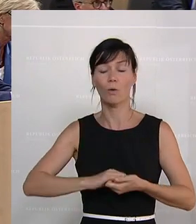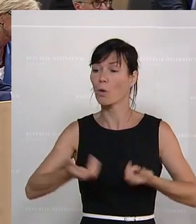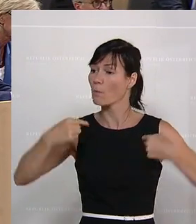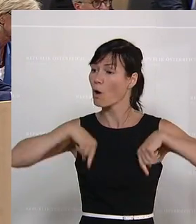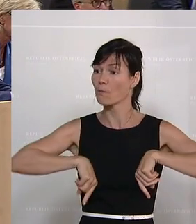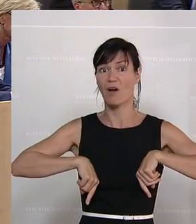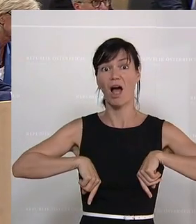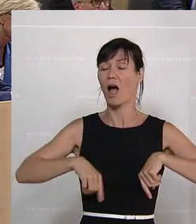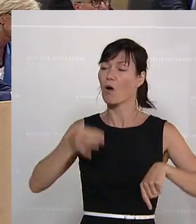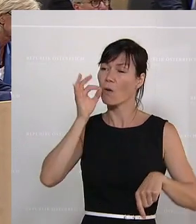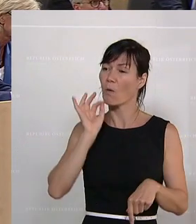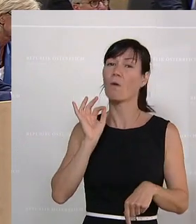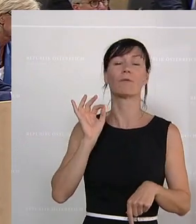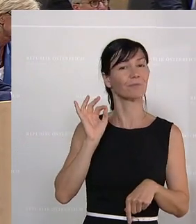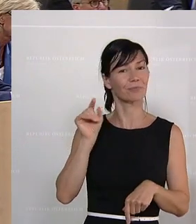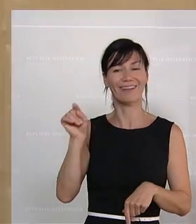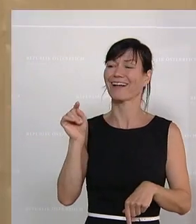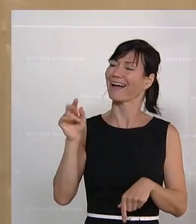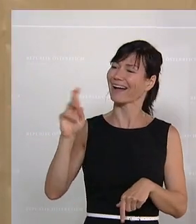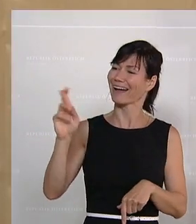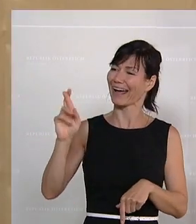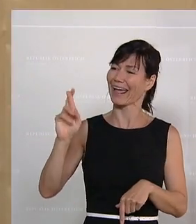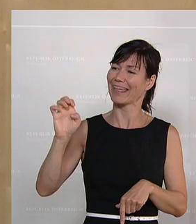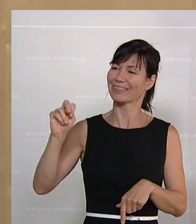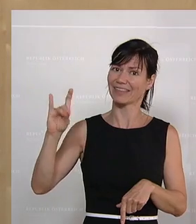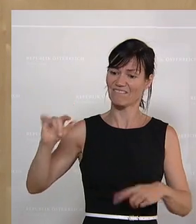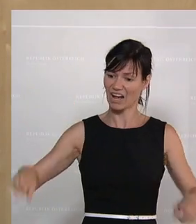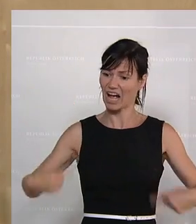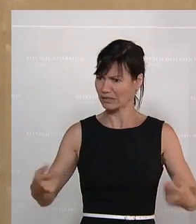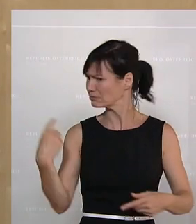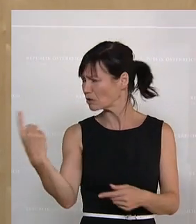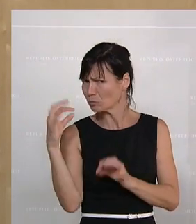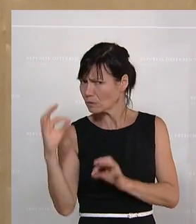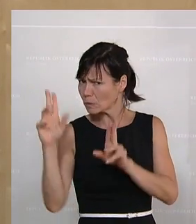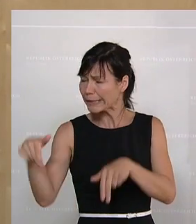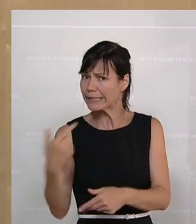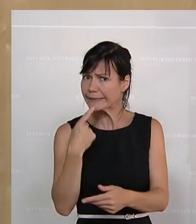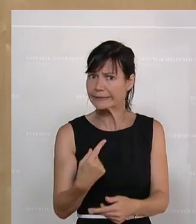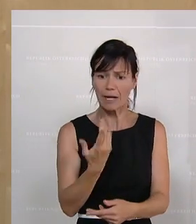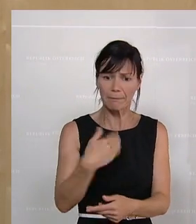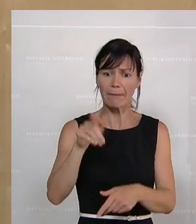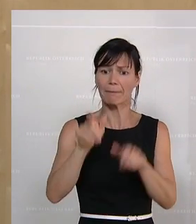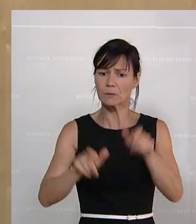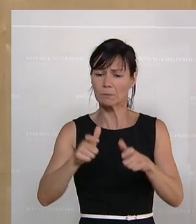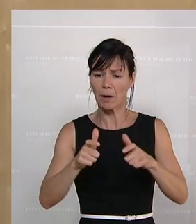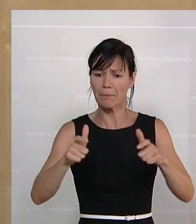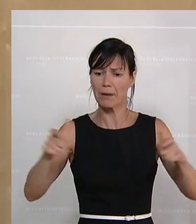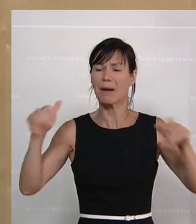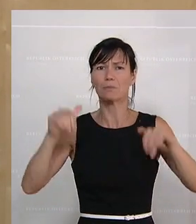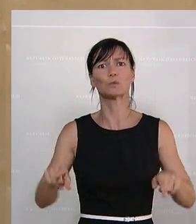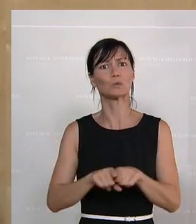wagen dem fall dann muss es ja auch die aufgabe seien außergewöhnliche instrumente zu nehmen um diese